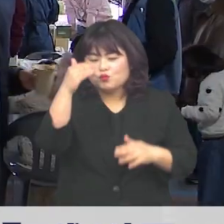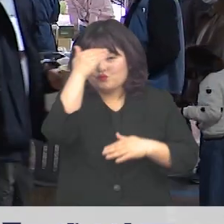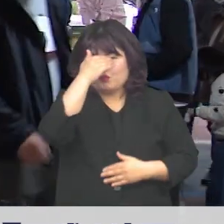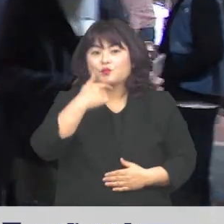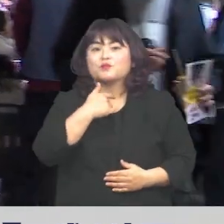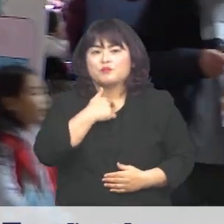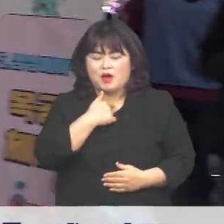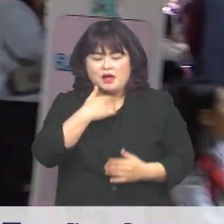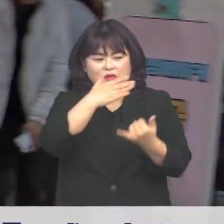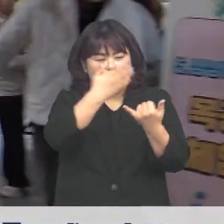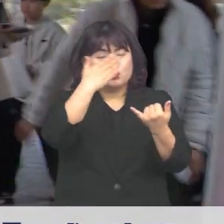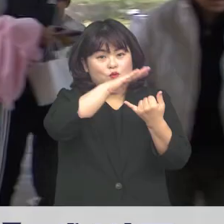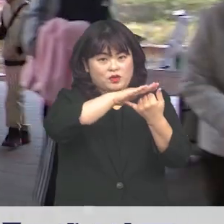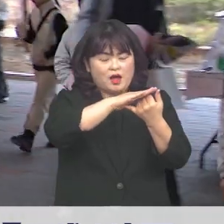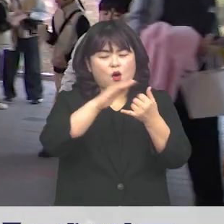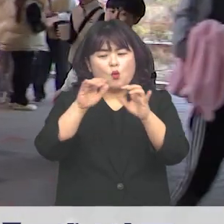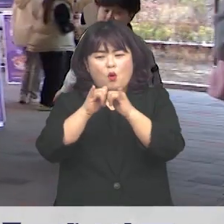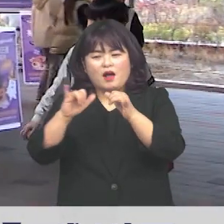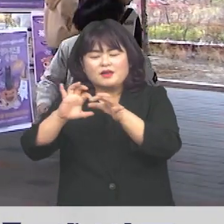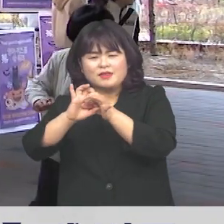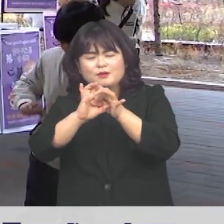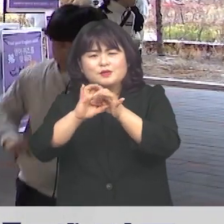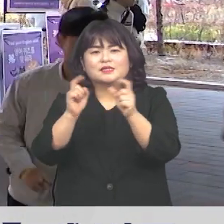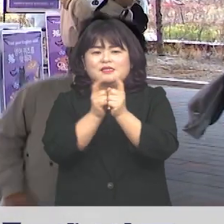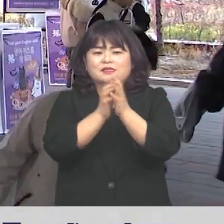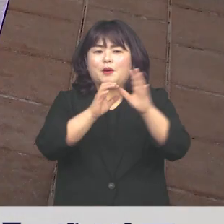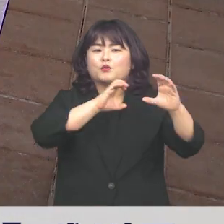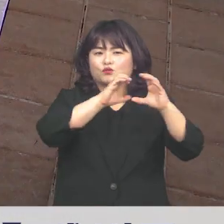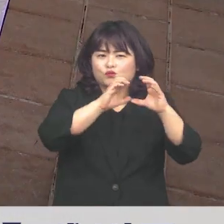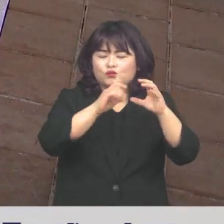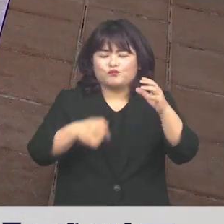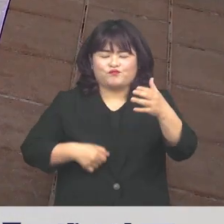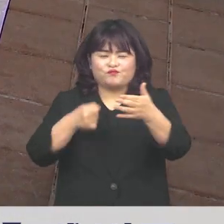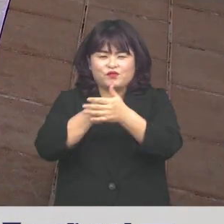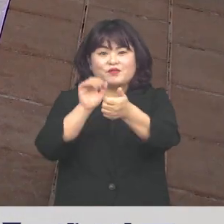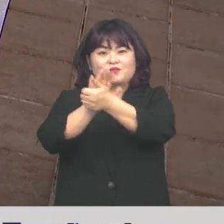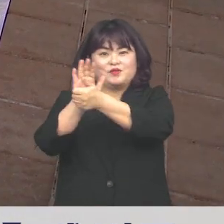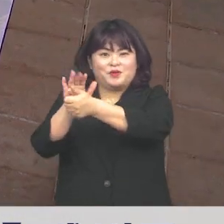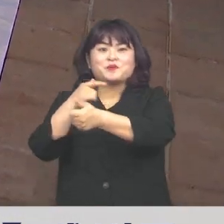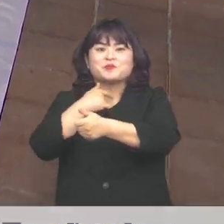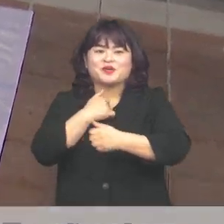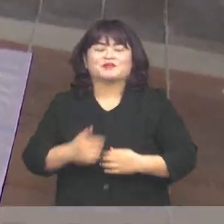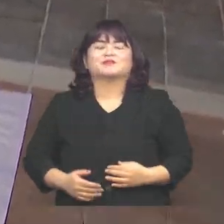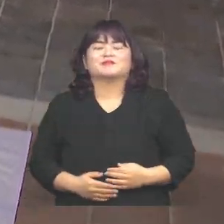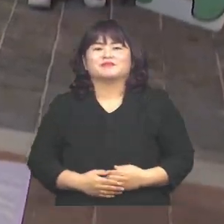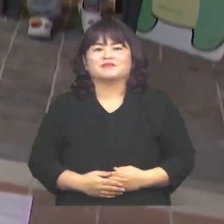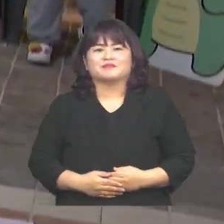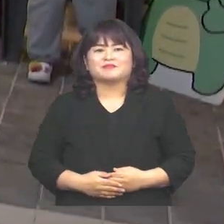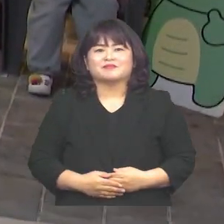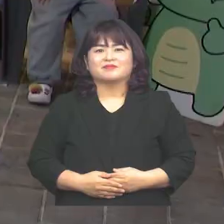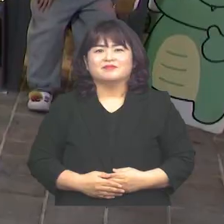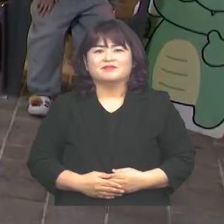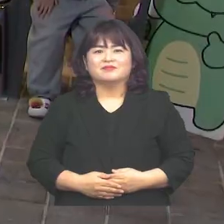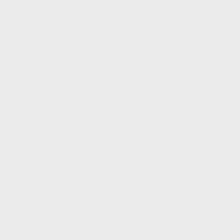부스를 둘러보며 청소년과 관계자들을 직접 만나 소통하고 용기를 북돋아줬습니다.